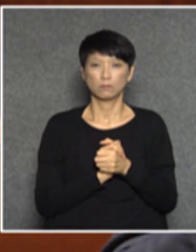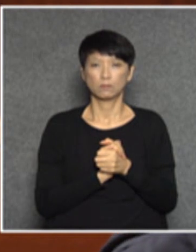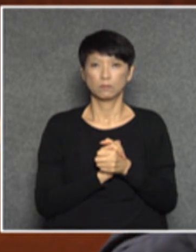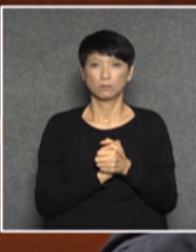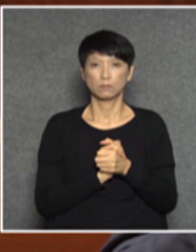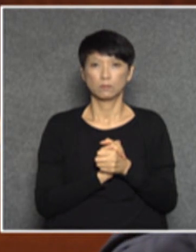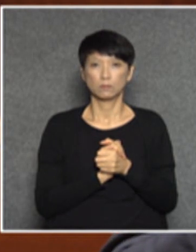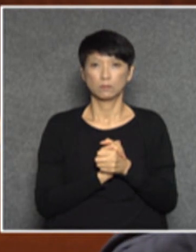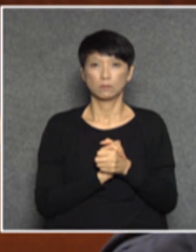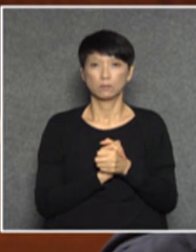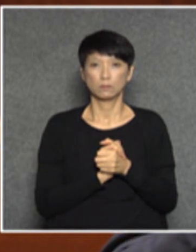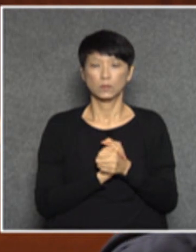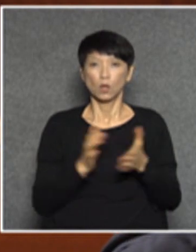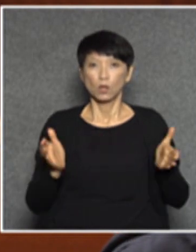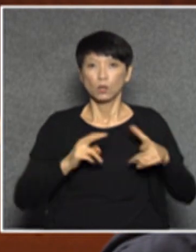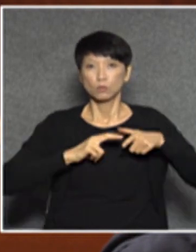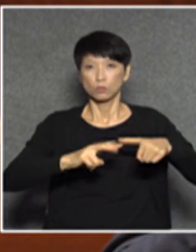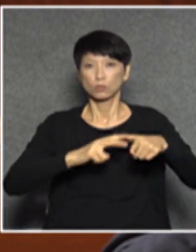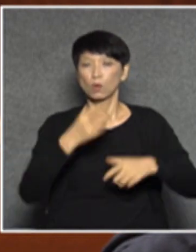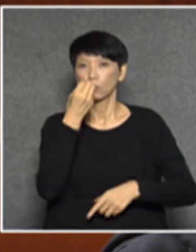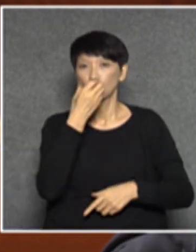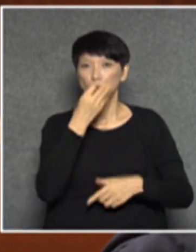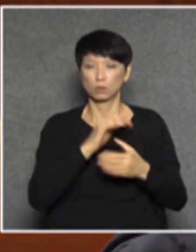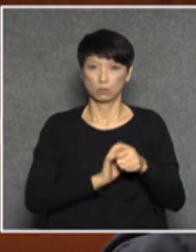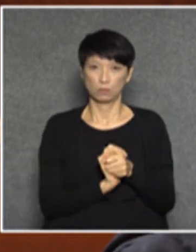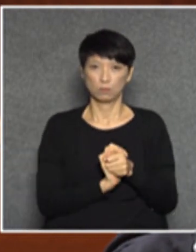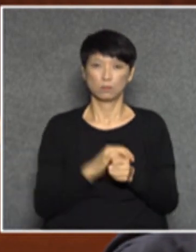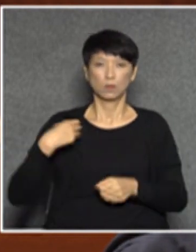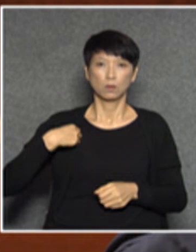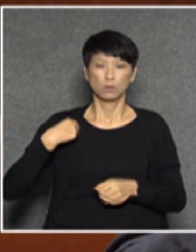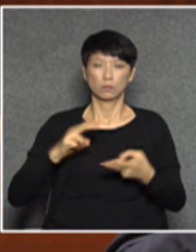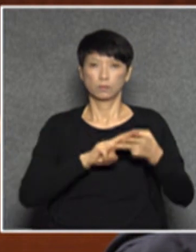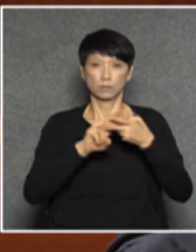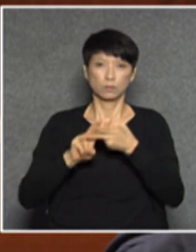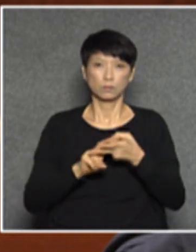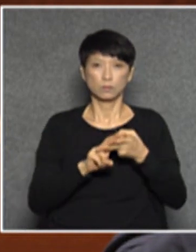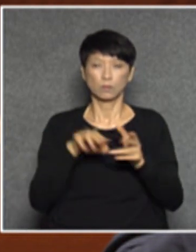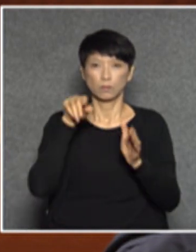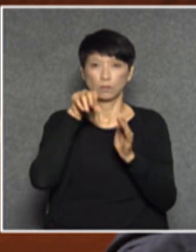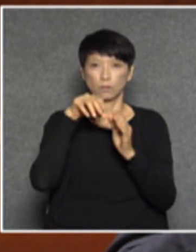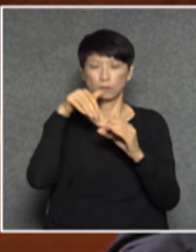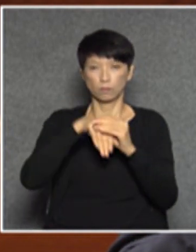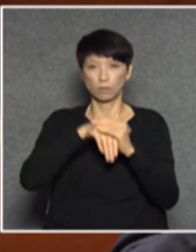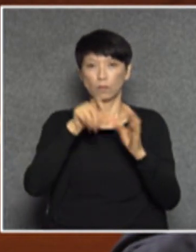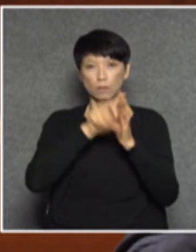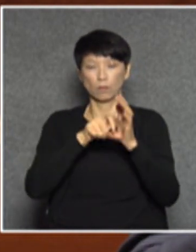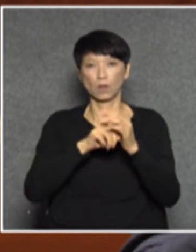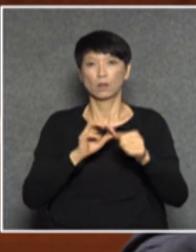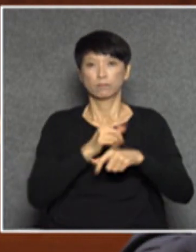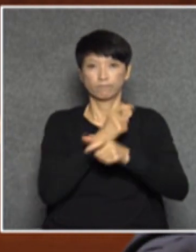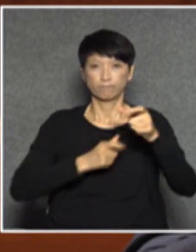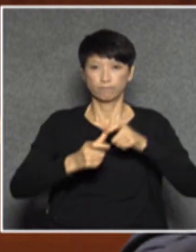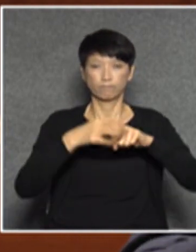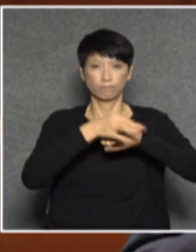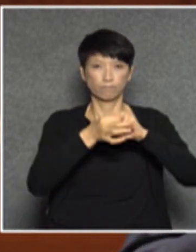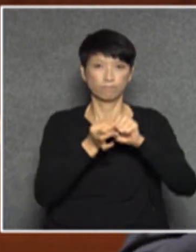介香港，不單止是向國家，還有向亞投行的其他成員經濟體推介香